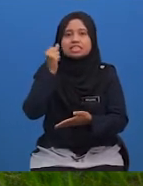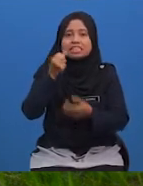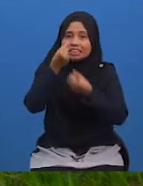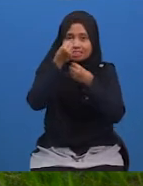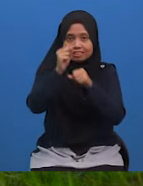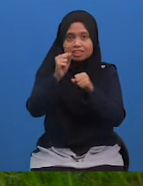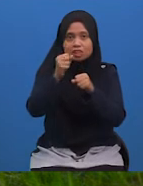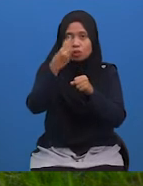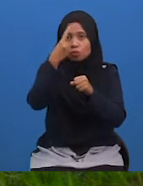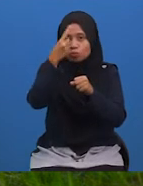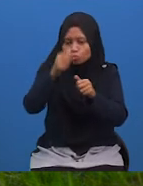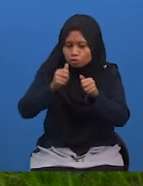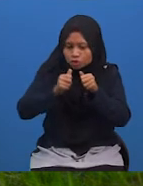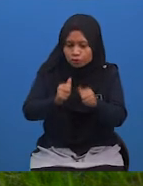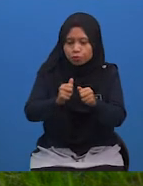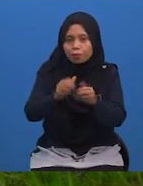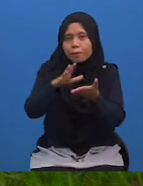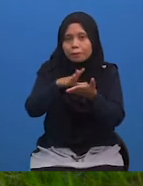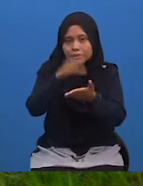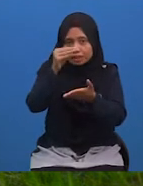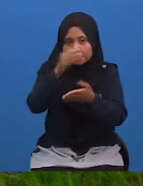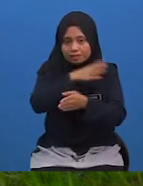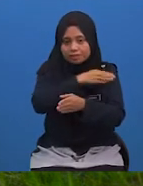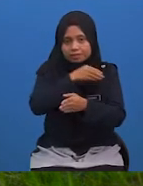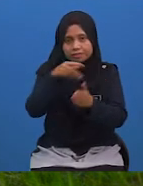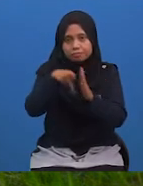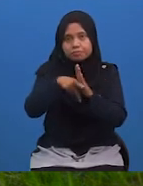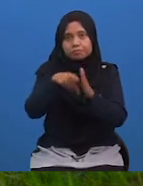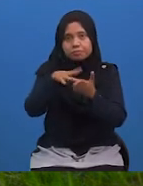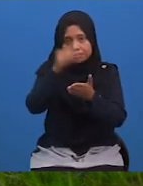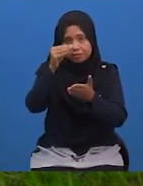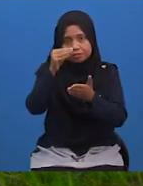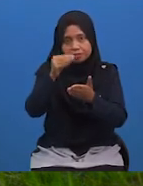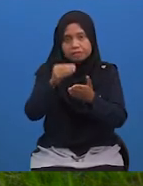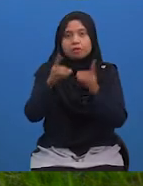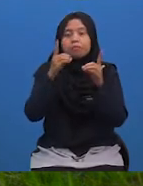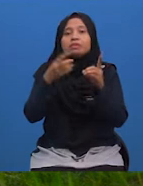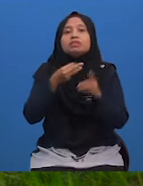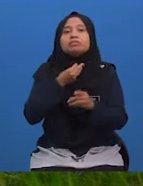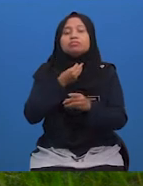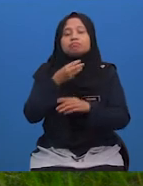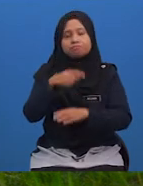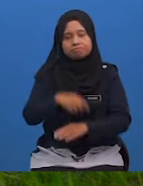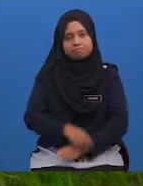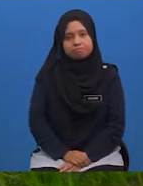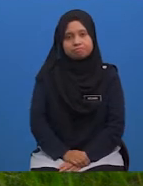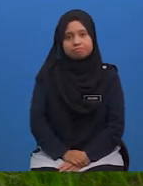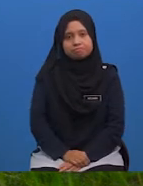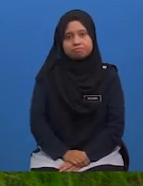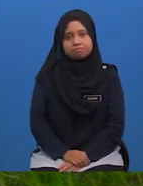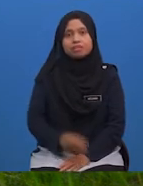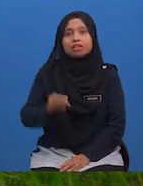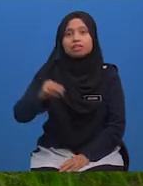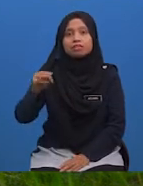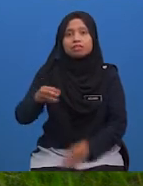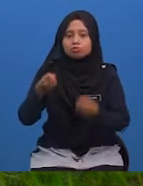bersedia untuk mengikuti pengajaran dan pembelajaran pendidikan moral ini. Ha,